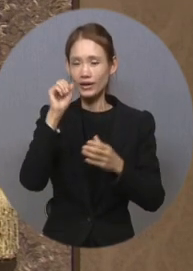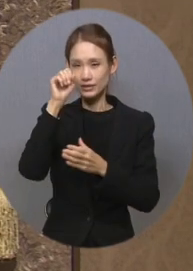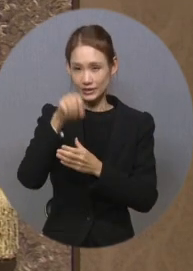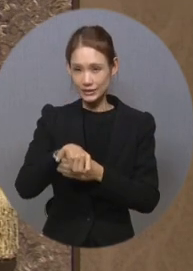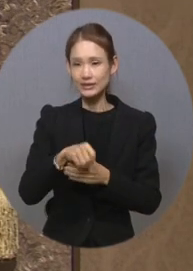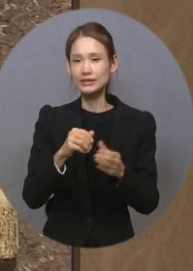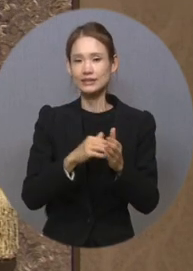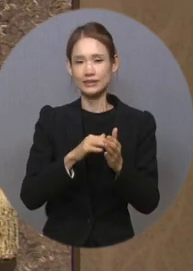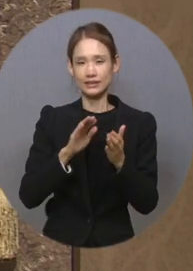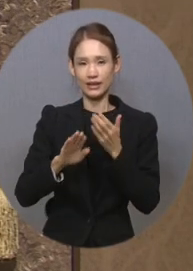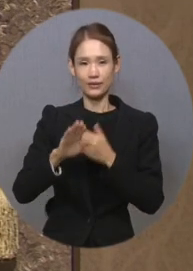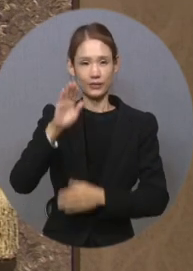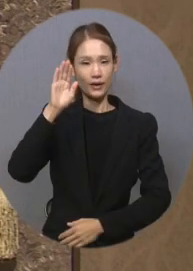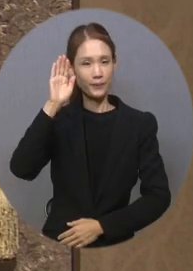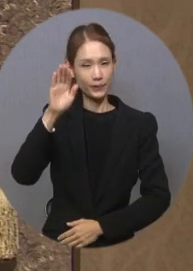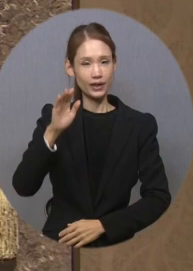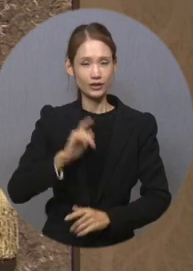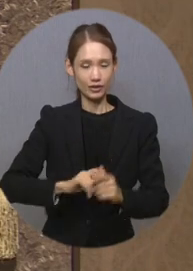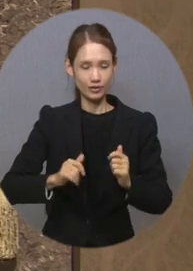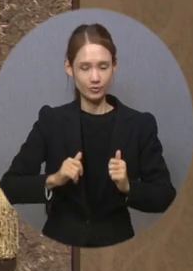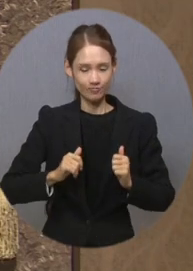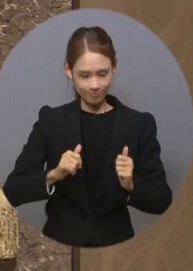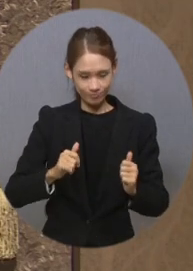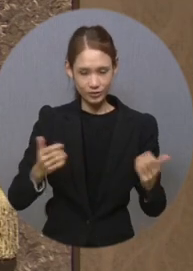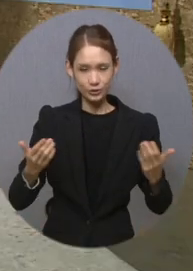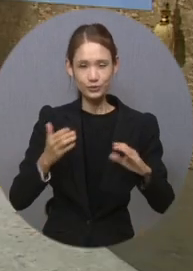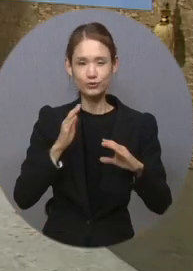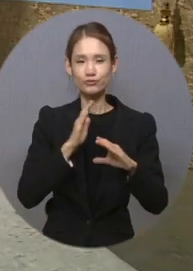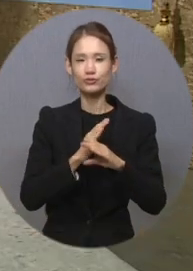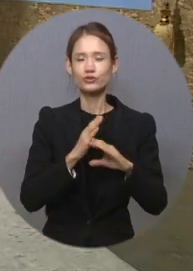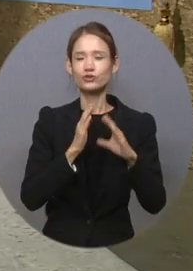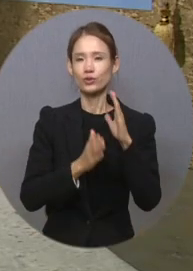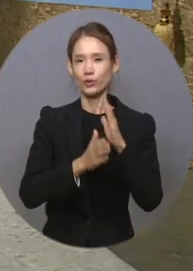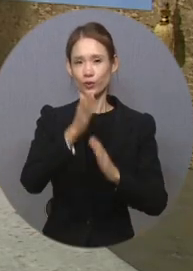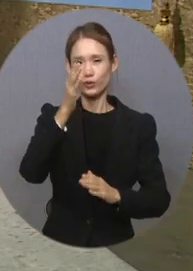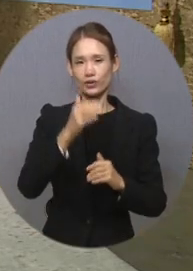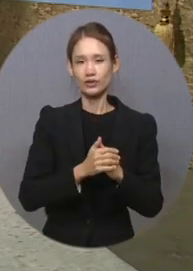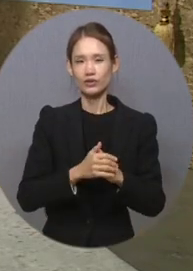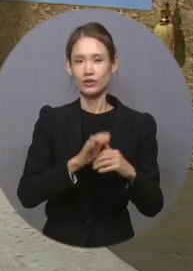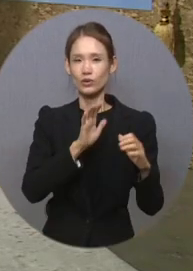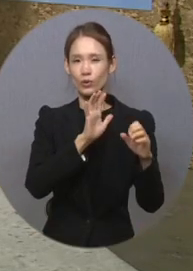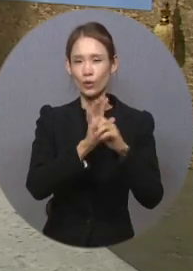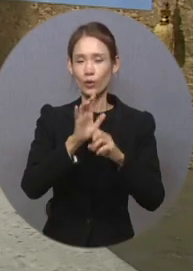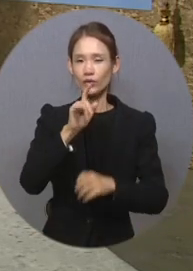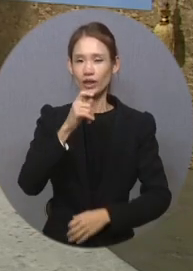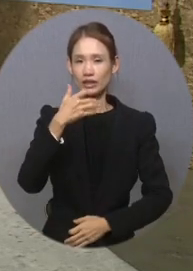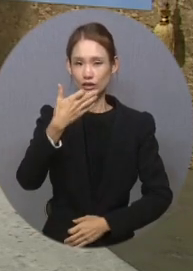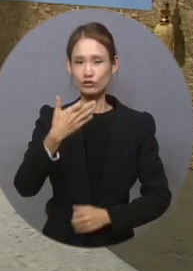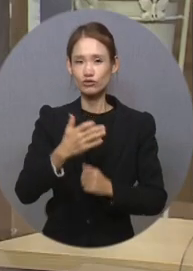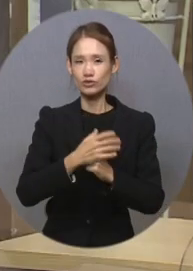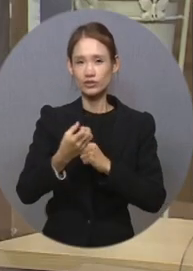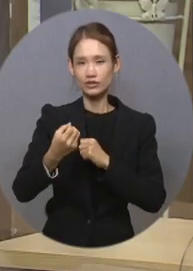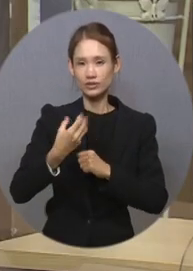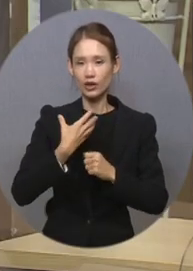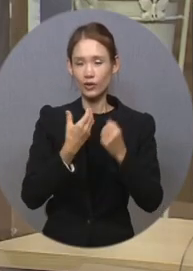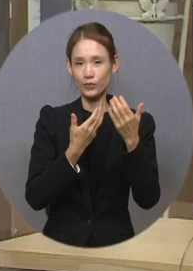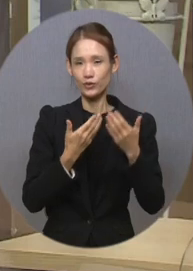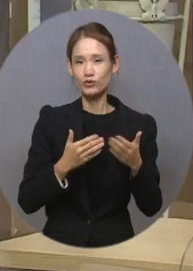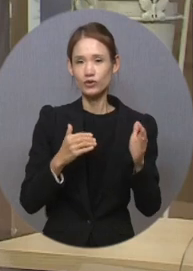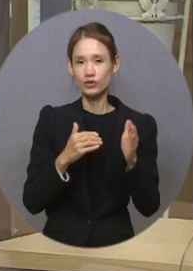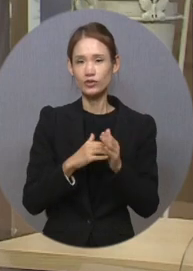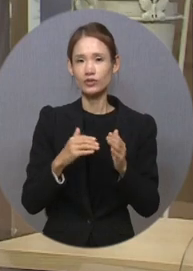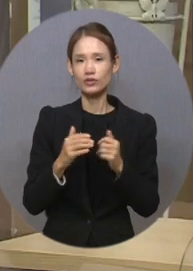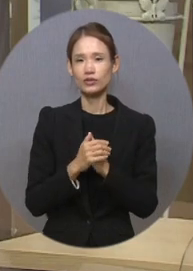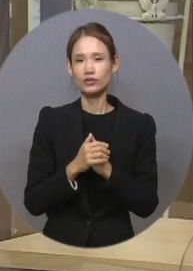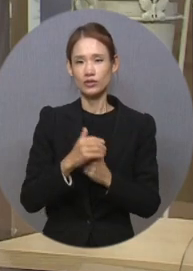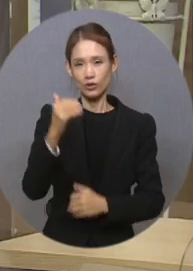미래로 또 열심히 이렇게 나가고 있는 그런 도시입니다. 네. 잠깐 코로나에 대해서 또 얘기해 주셨는데 아무래도 또 이제